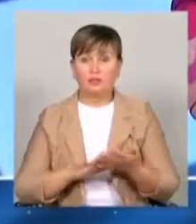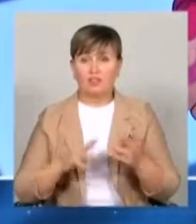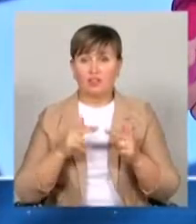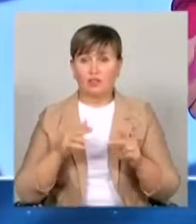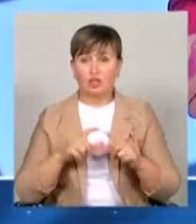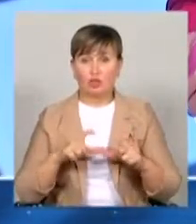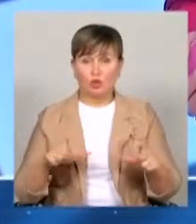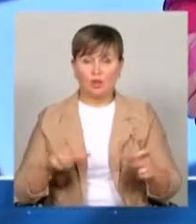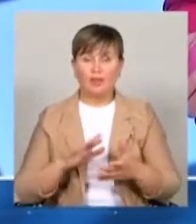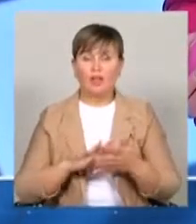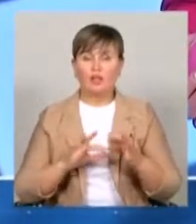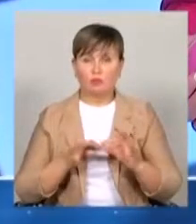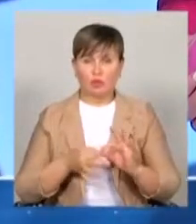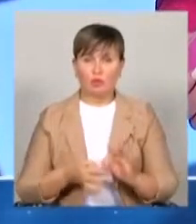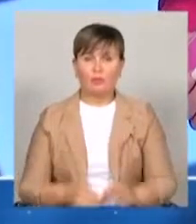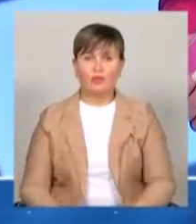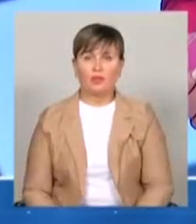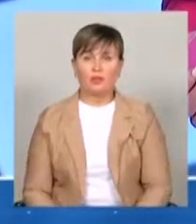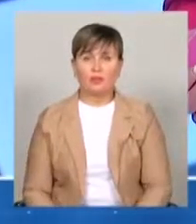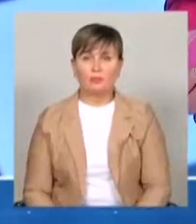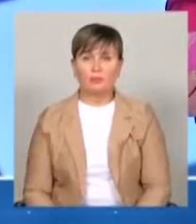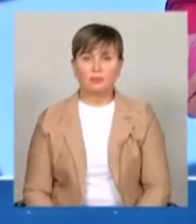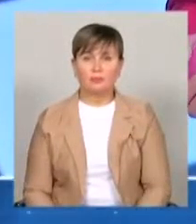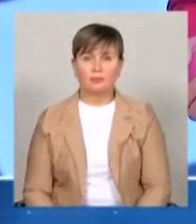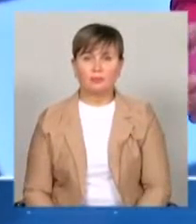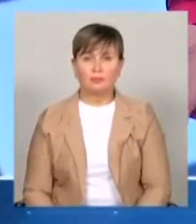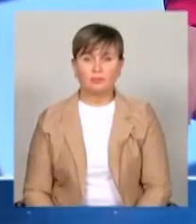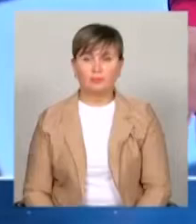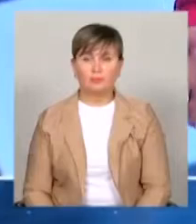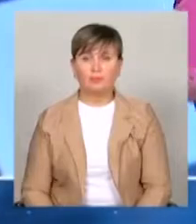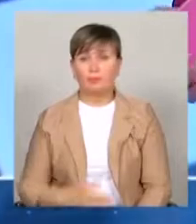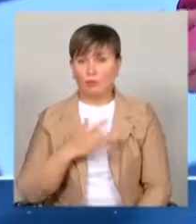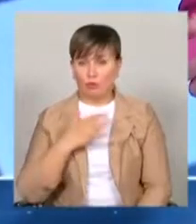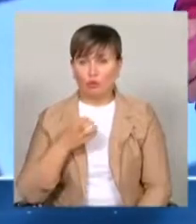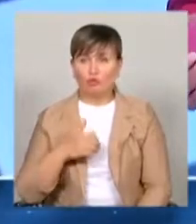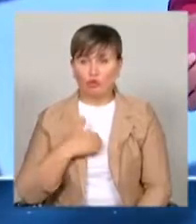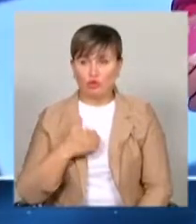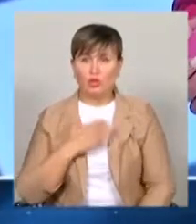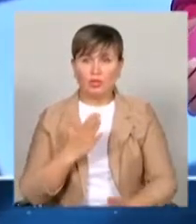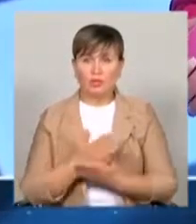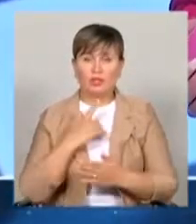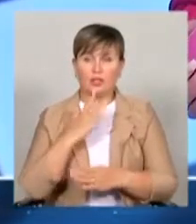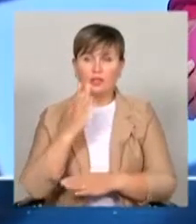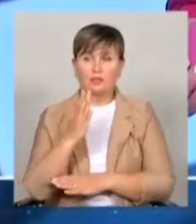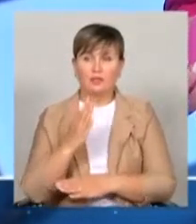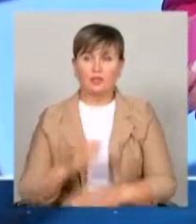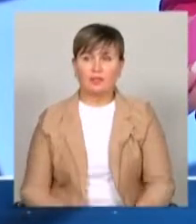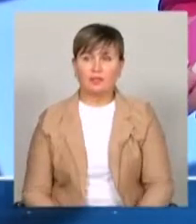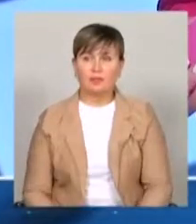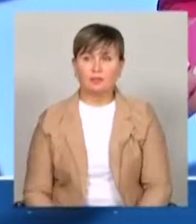школьников расскажет Диас Махамбетов. Он в прямом эфире. Диас, много еще желающих проголосовать?